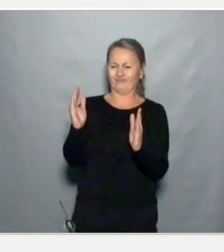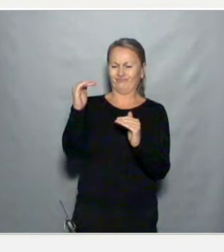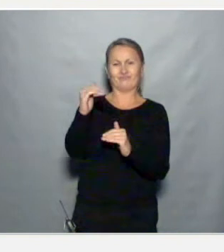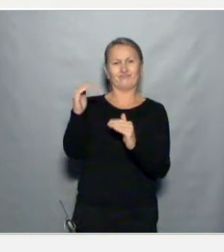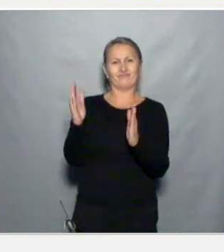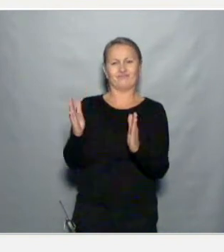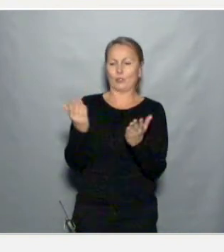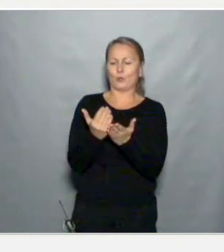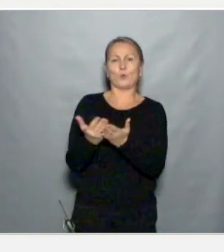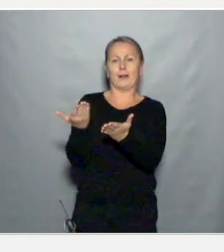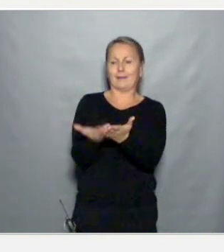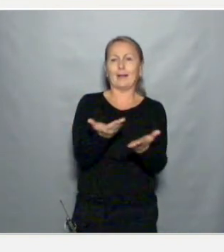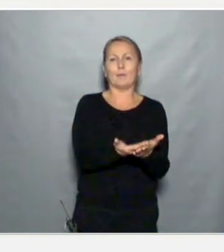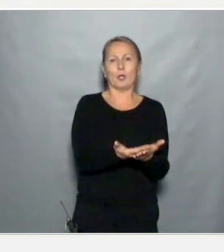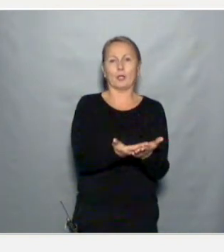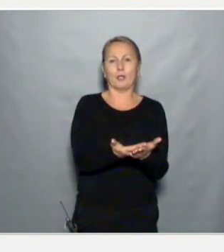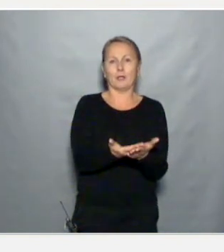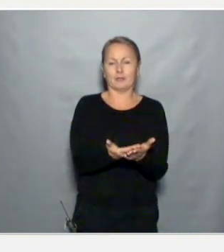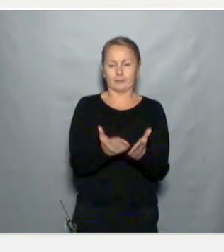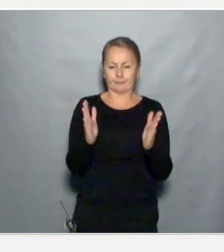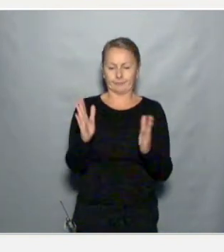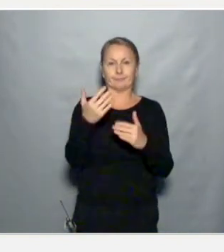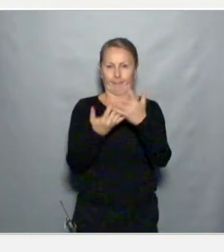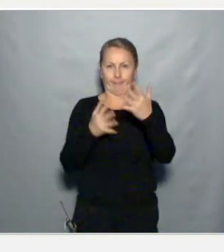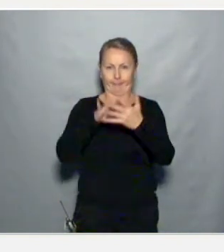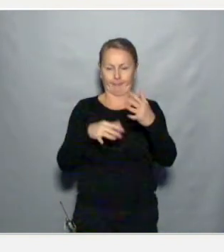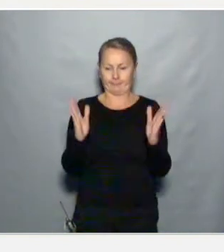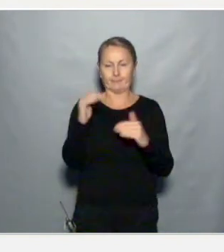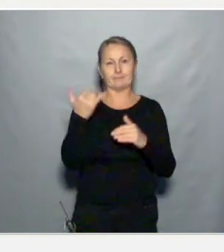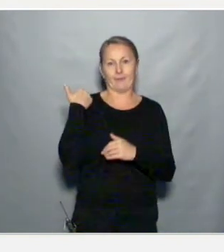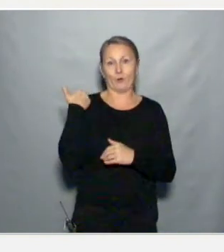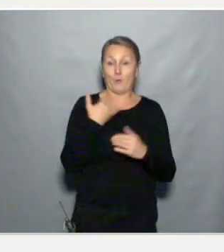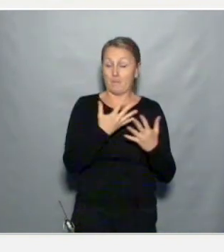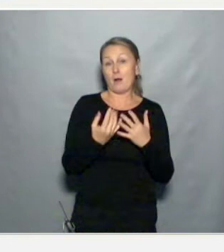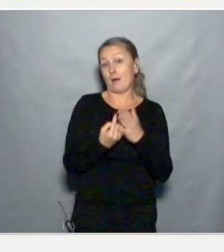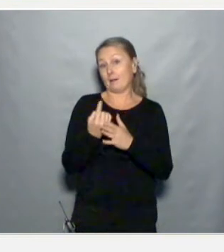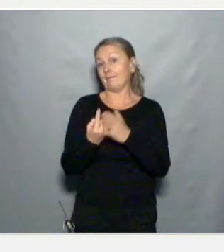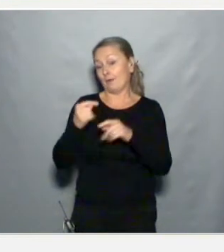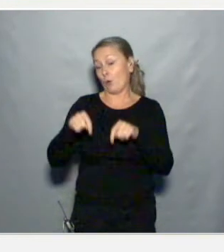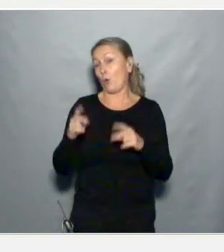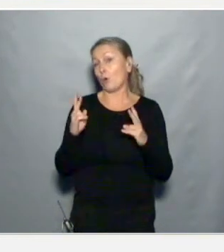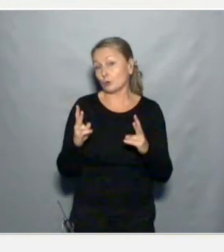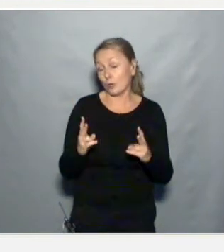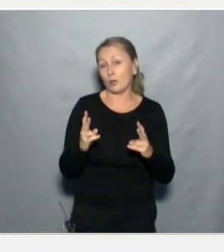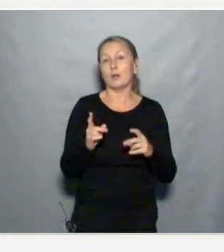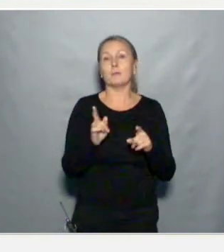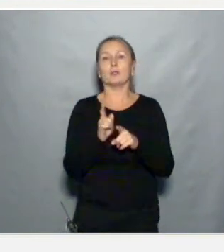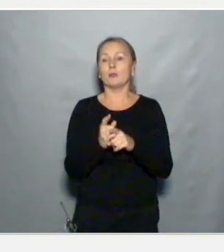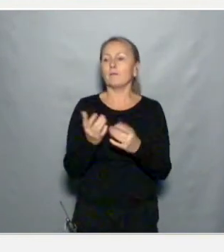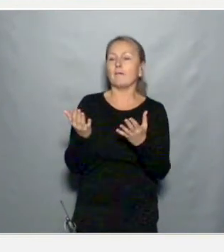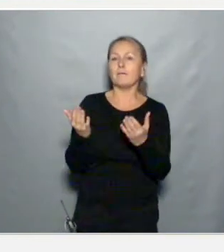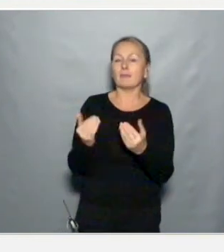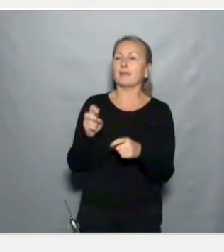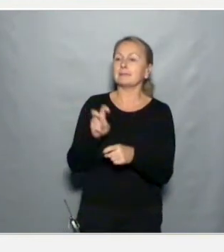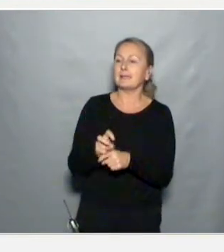erbjöd, det inrutade formatet som var då och i många fall även är idag. Det vill säga när man förväntas